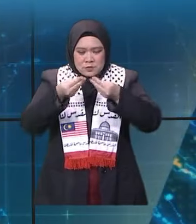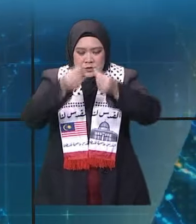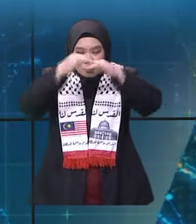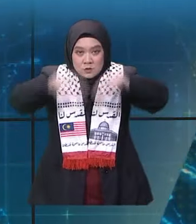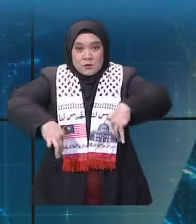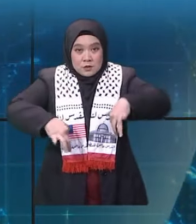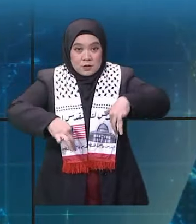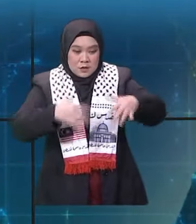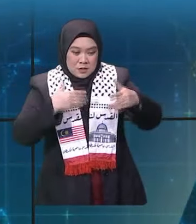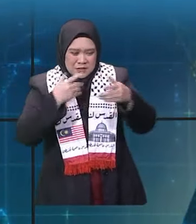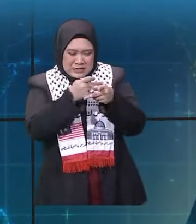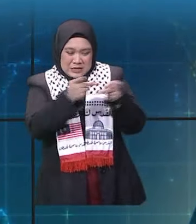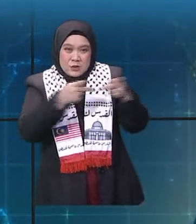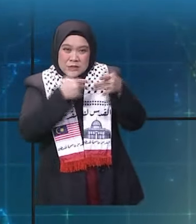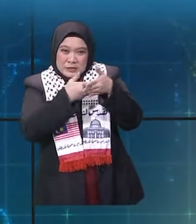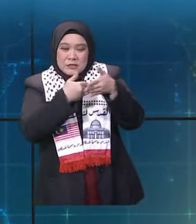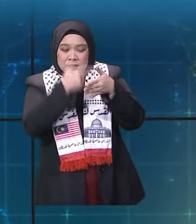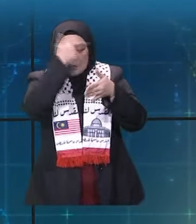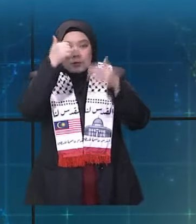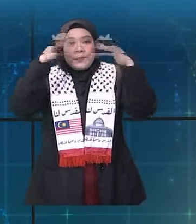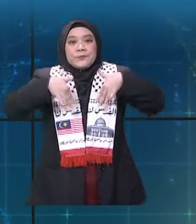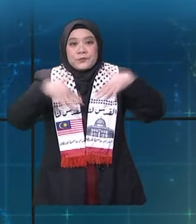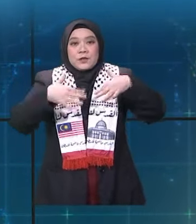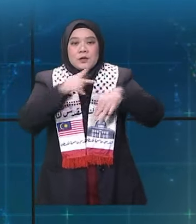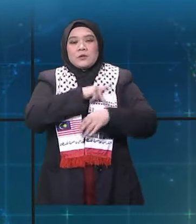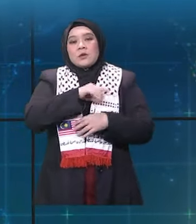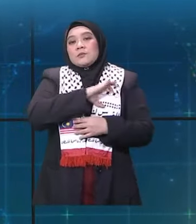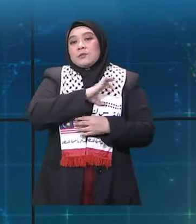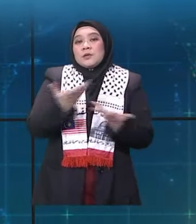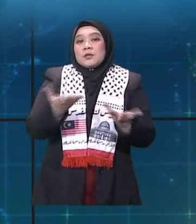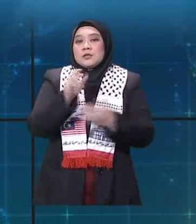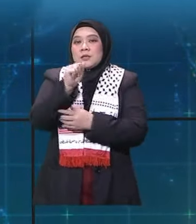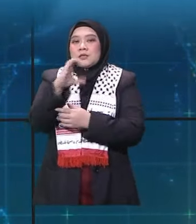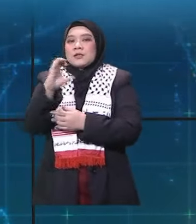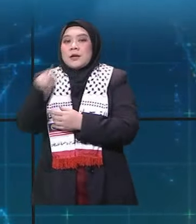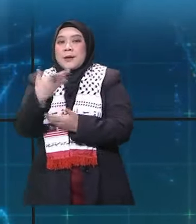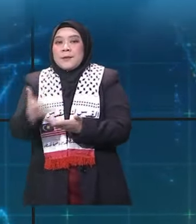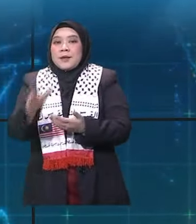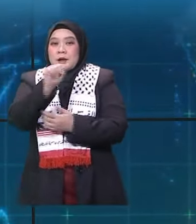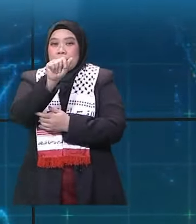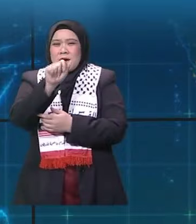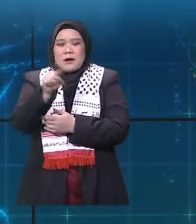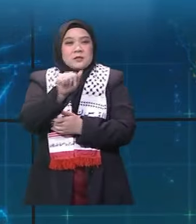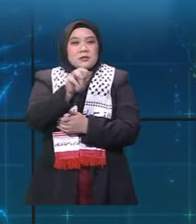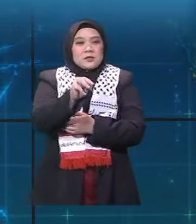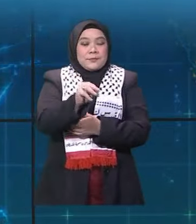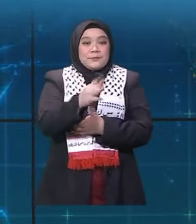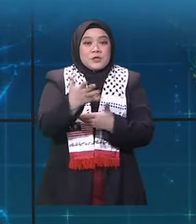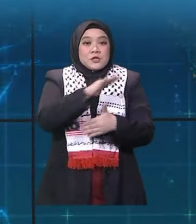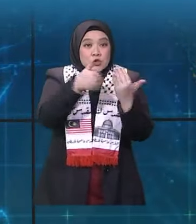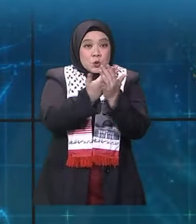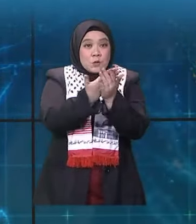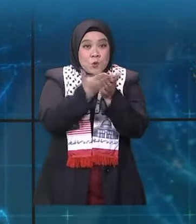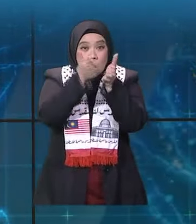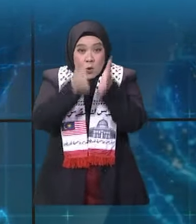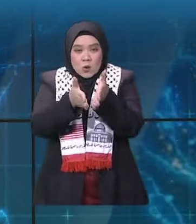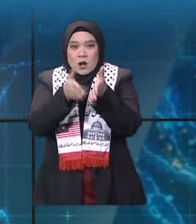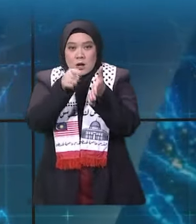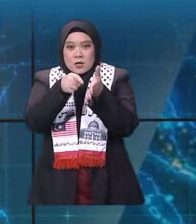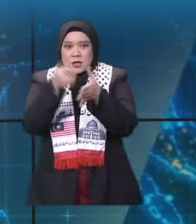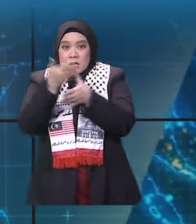berhampiran akibat hujan lebat pagi tadi ketua polis daerah hampang Jaya acp Mohammad Azam Ismail berkata kesemua penduduk yang terkesan dengan